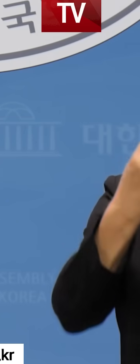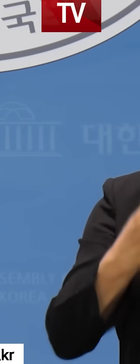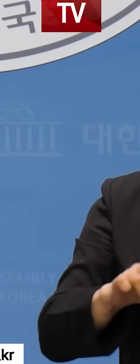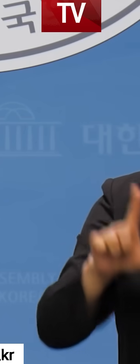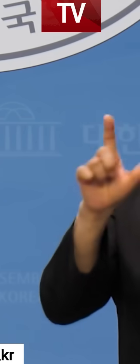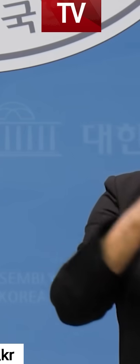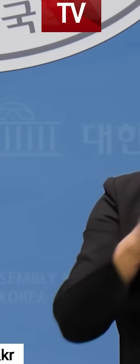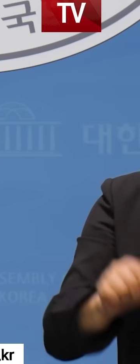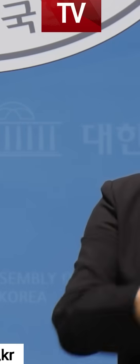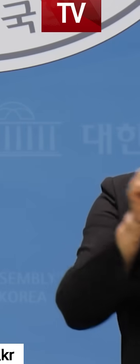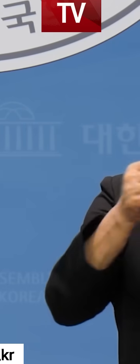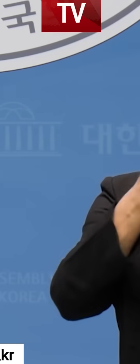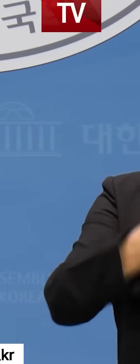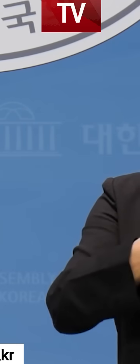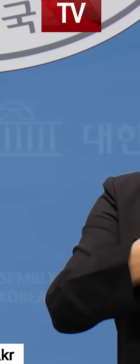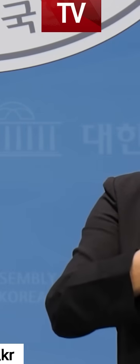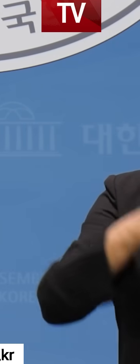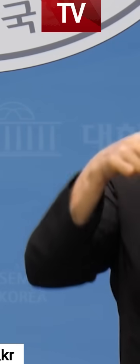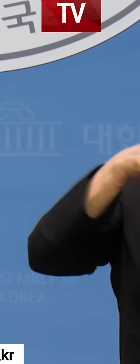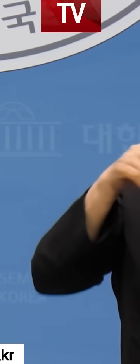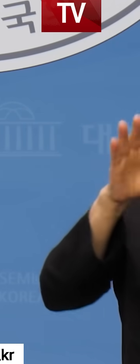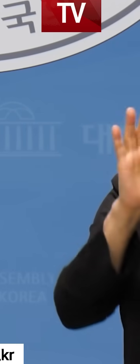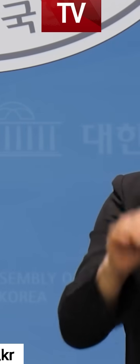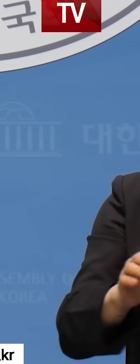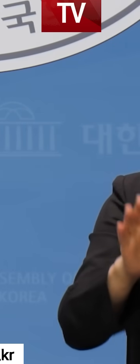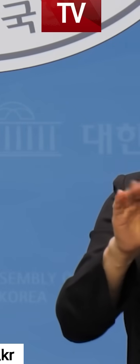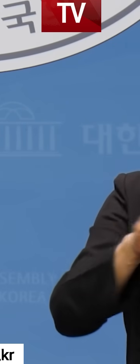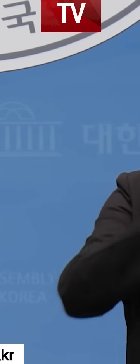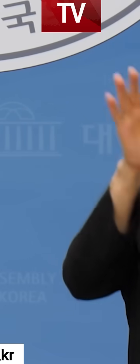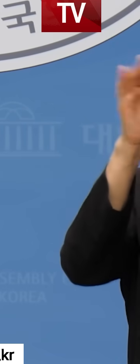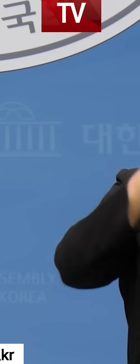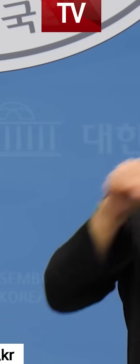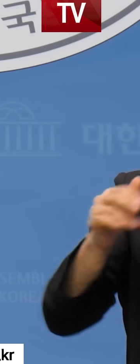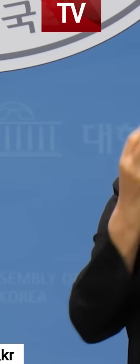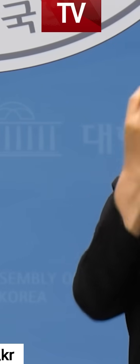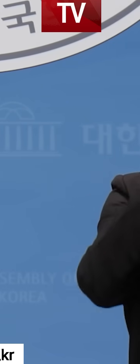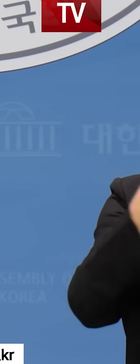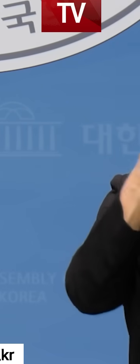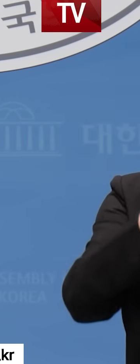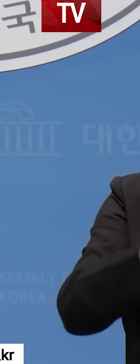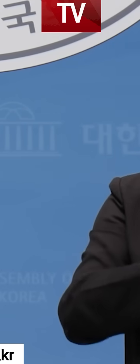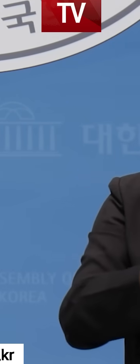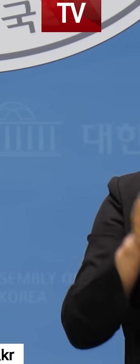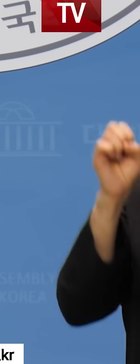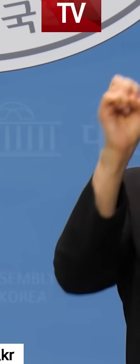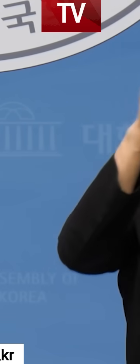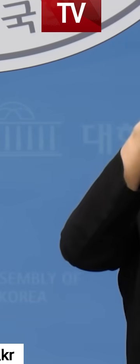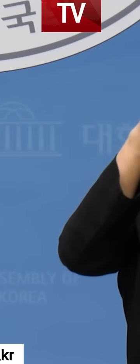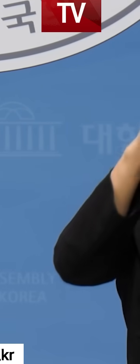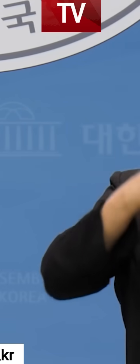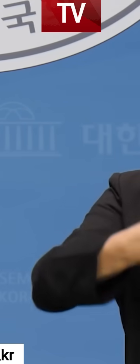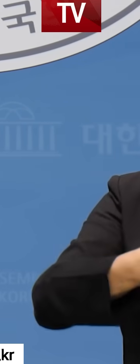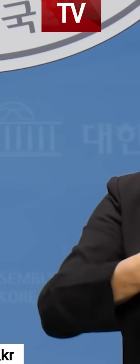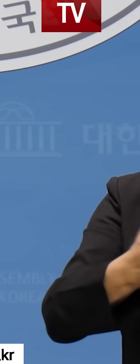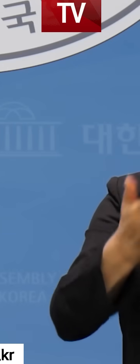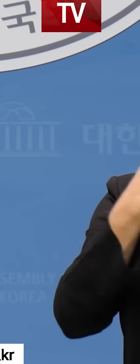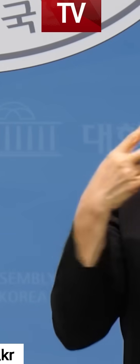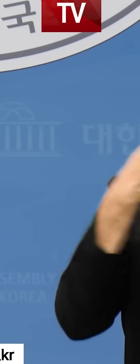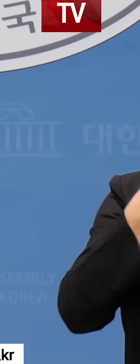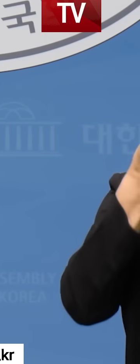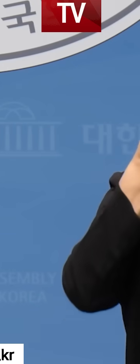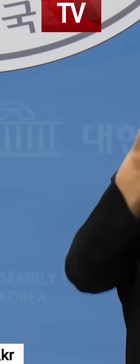2023년 8월 말 쌍방울 대북송금 사건의 조사를 두고 돌연 셀프 단식쇼를